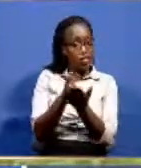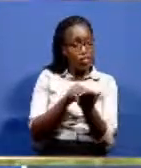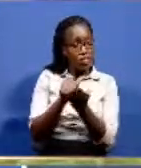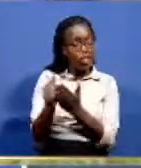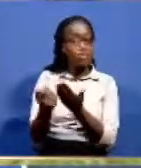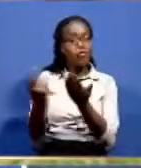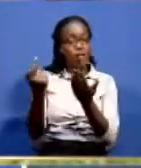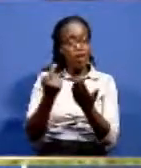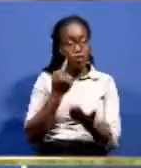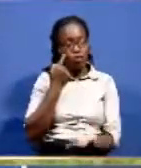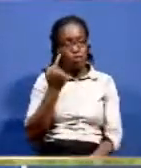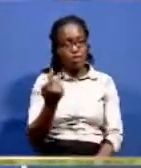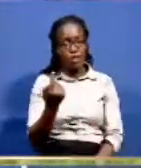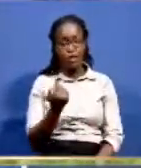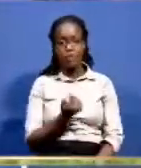fore.